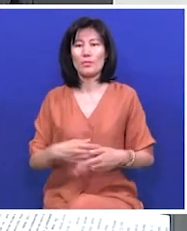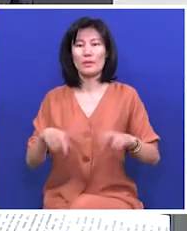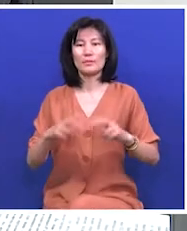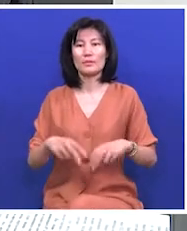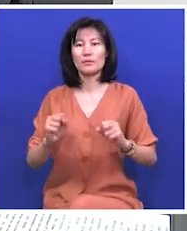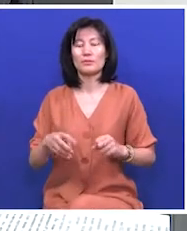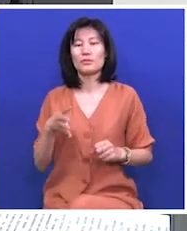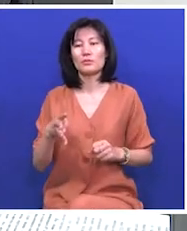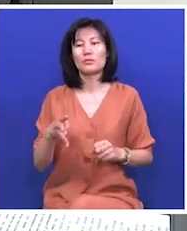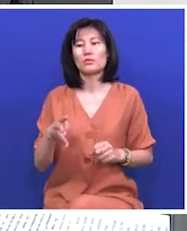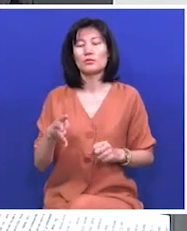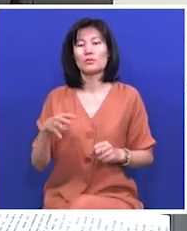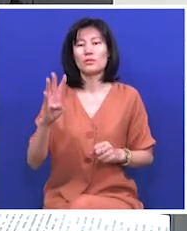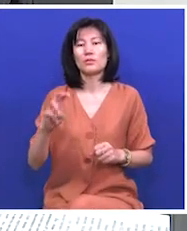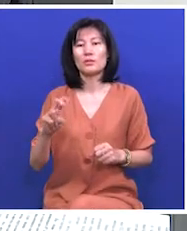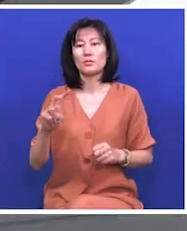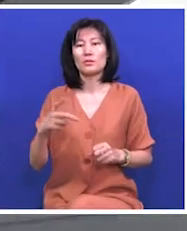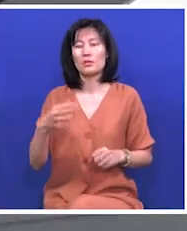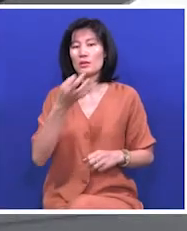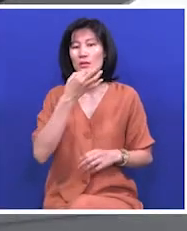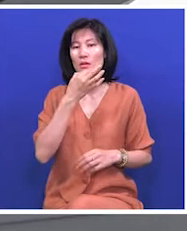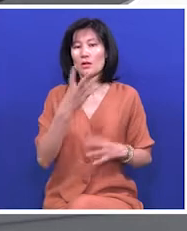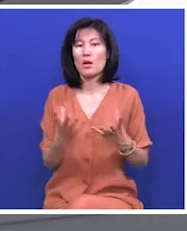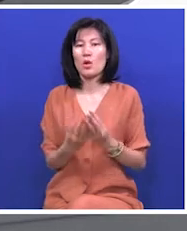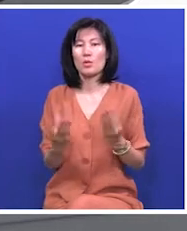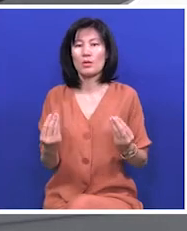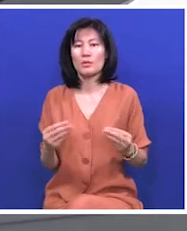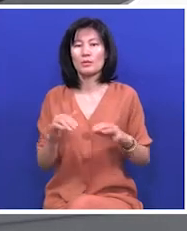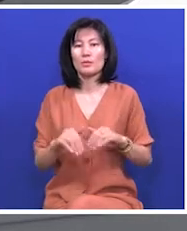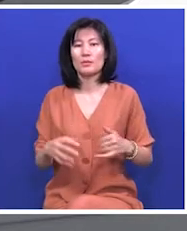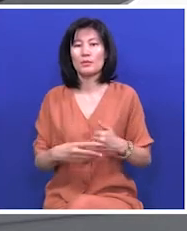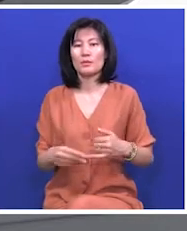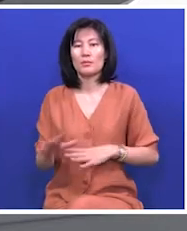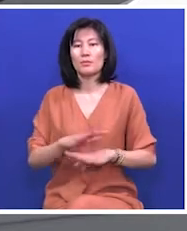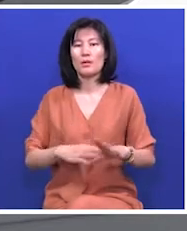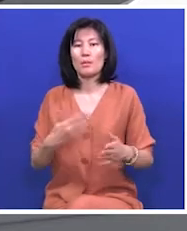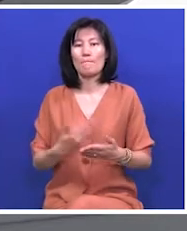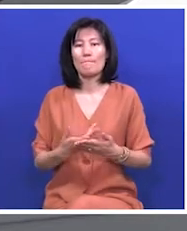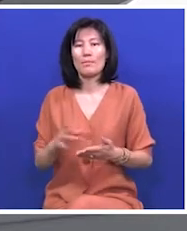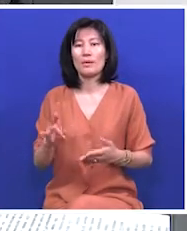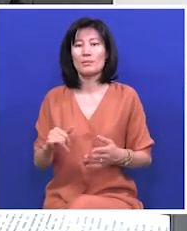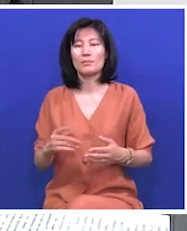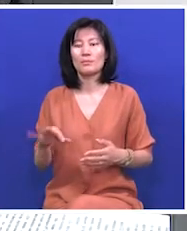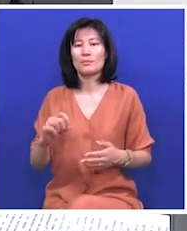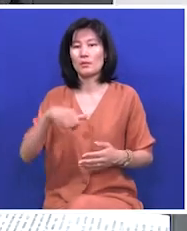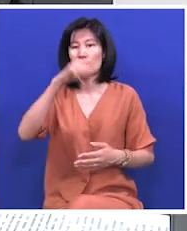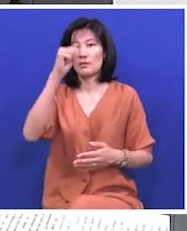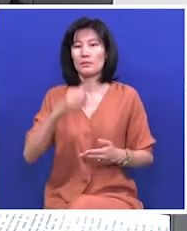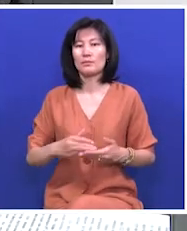жоба анықталып, 4200 гектарға мына ертепсетін көкөніс дақылдары егілді. Қазіргі таңда мынау